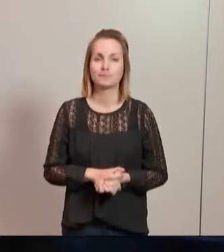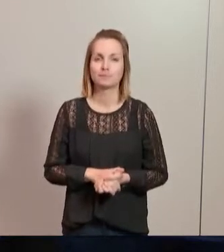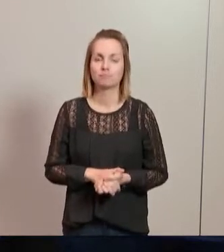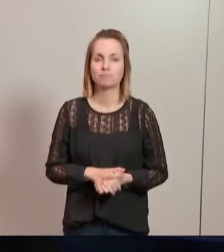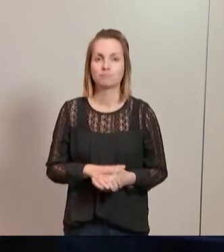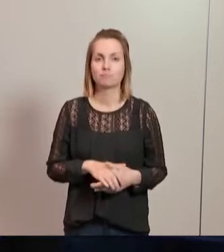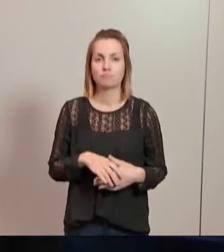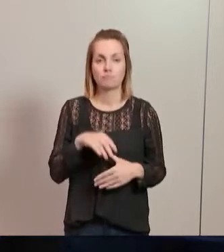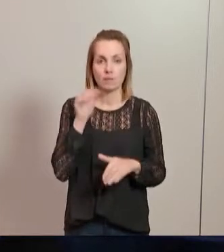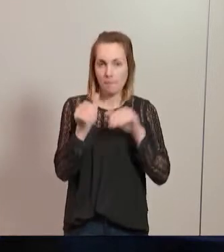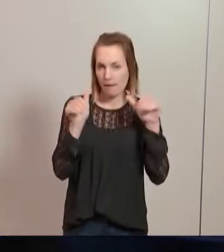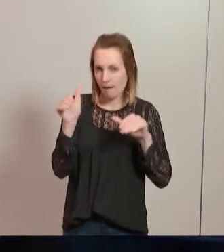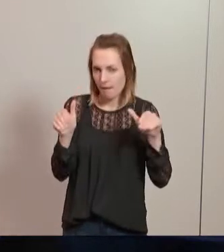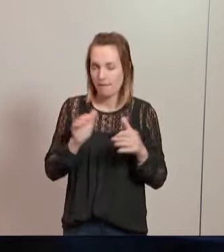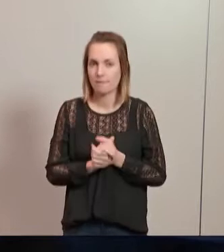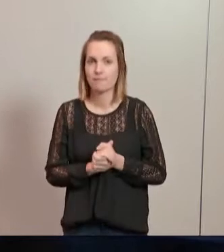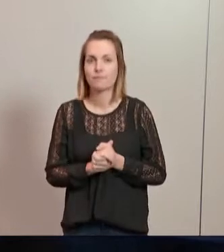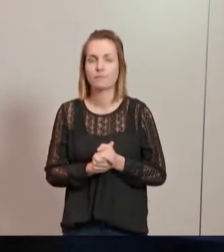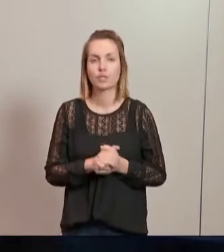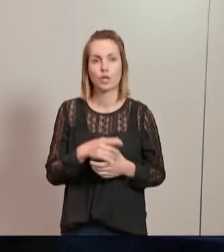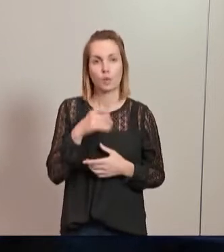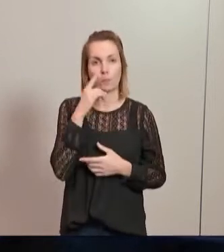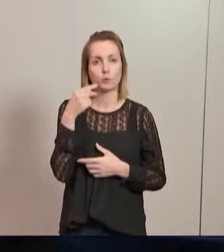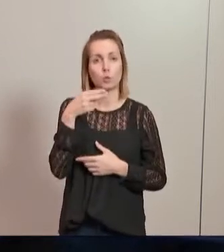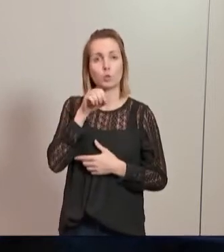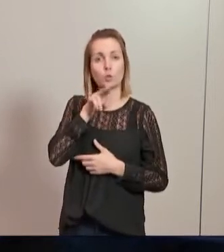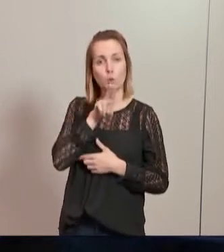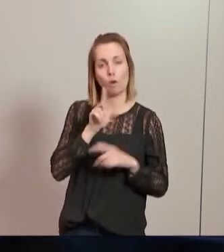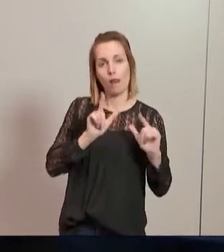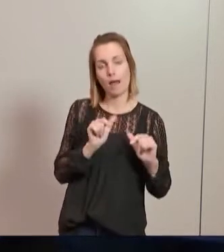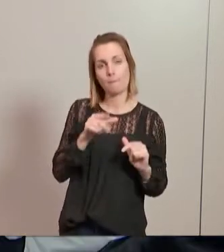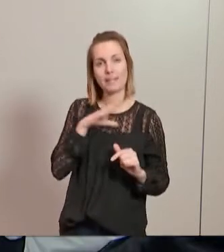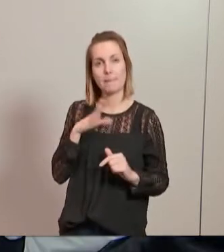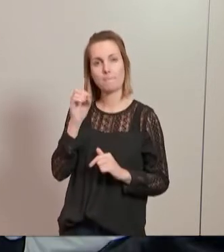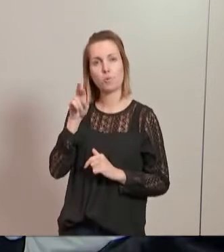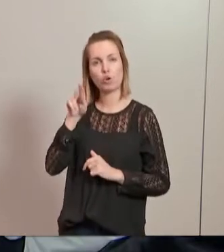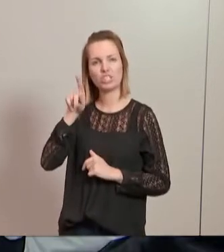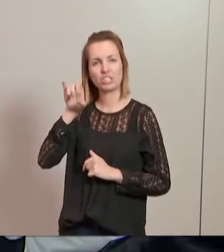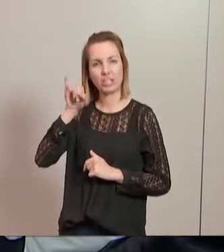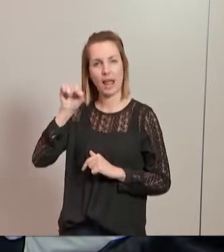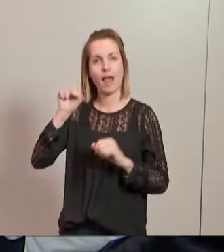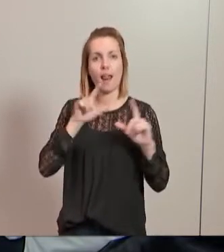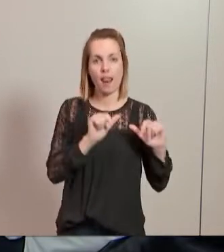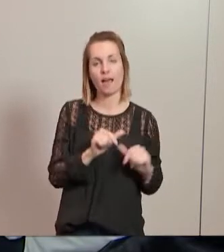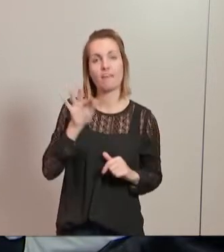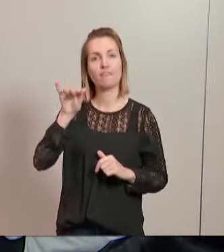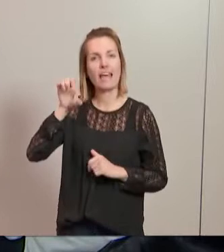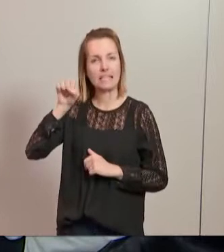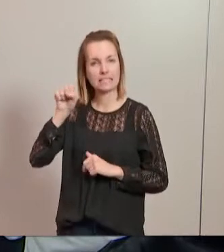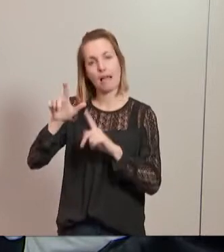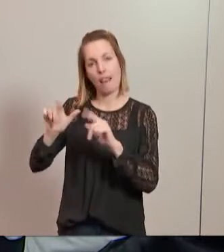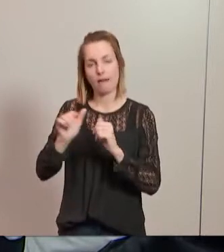Je vais procéder à l'appel. Hervé Nau, présent. Agnès Bourget. Présente. Jean-Christophe Faes.